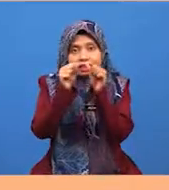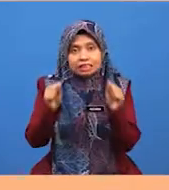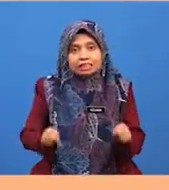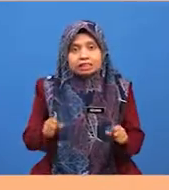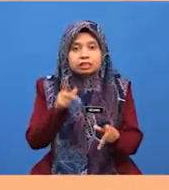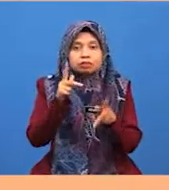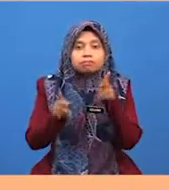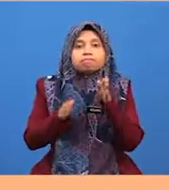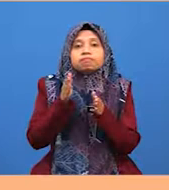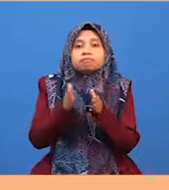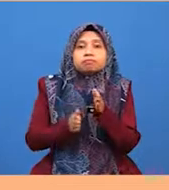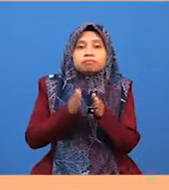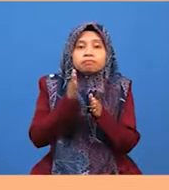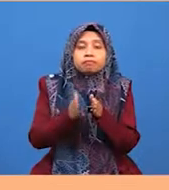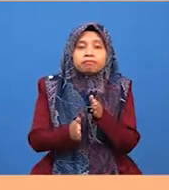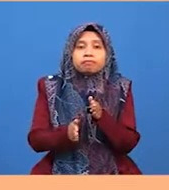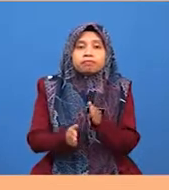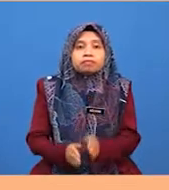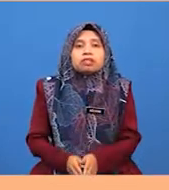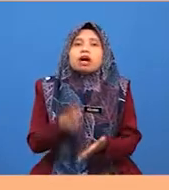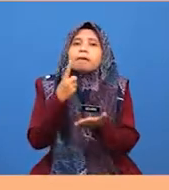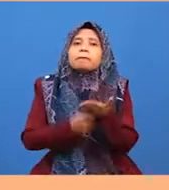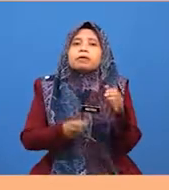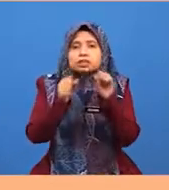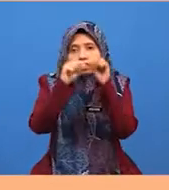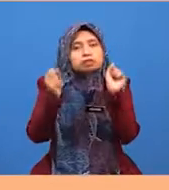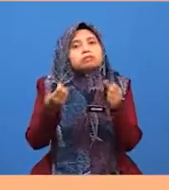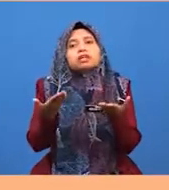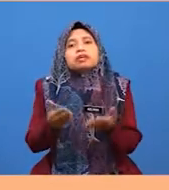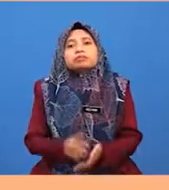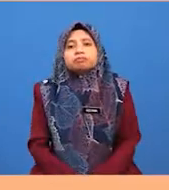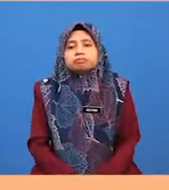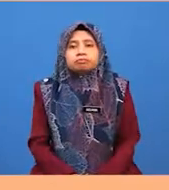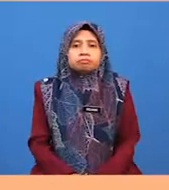subjek yang terdapat pada ayat tersebut?